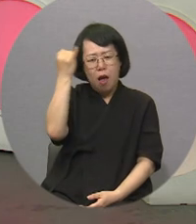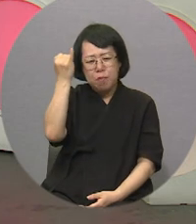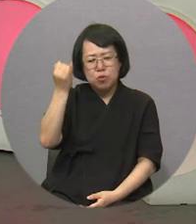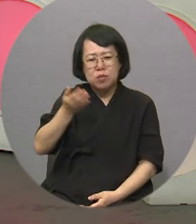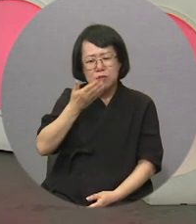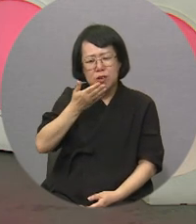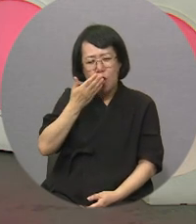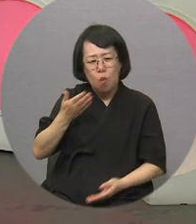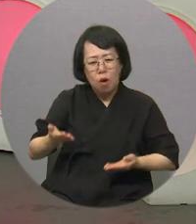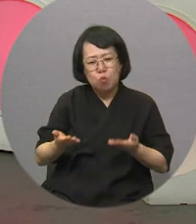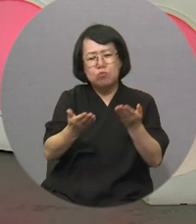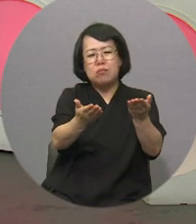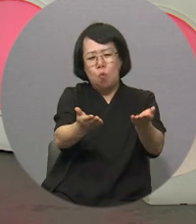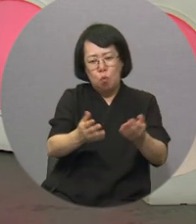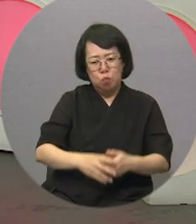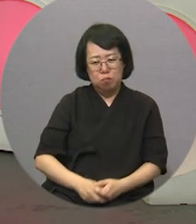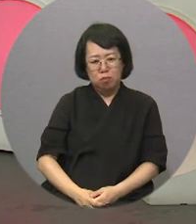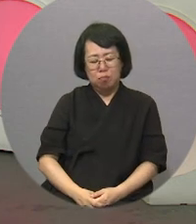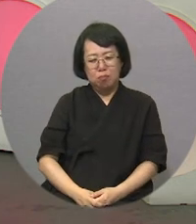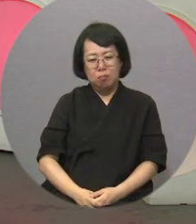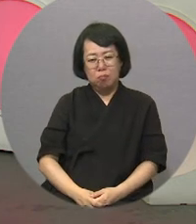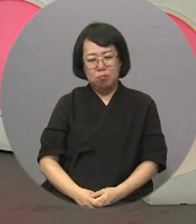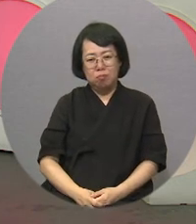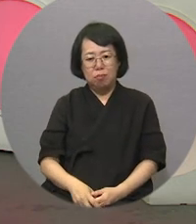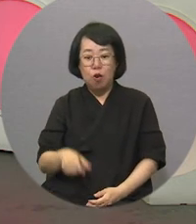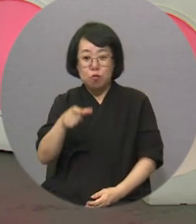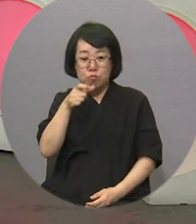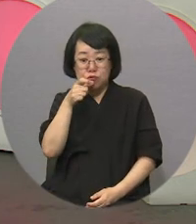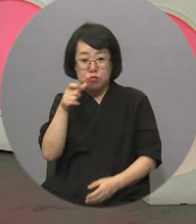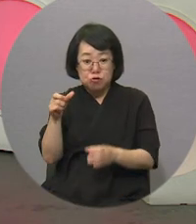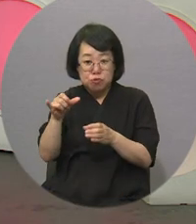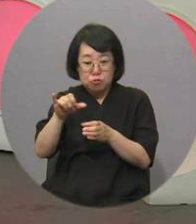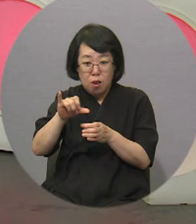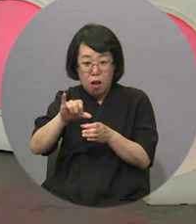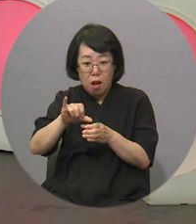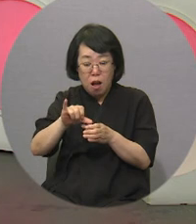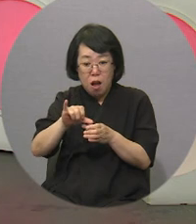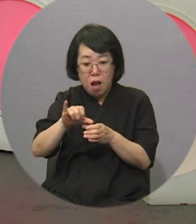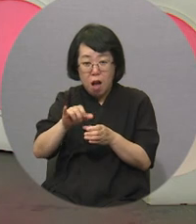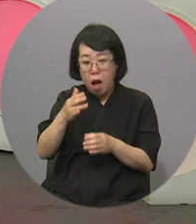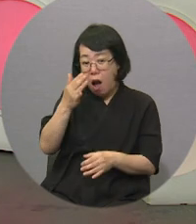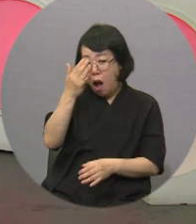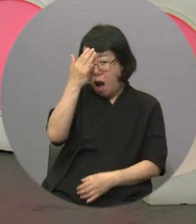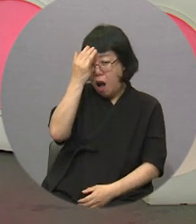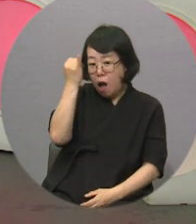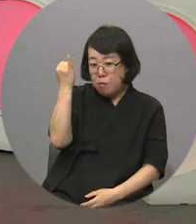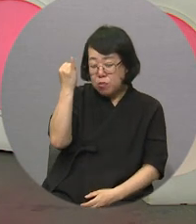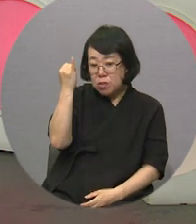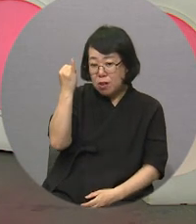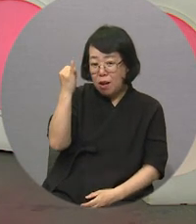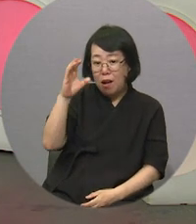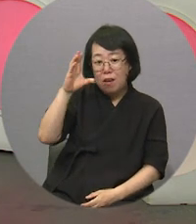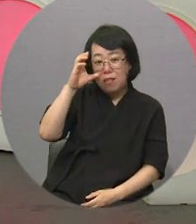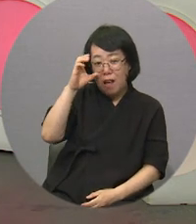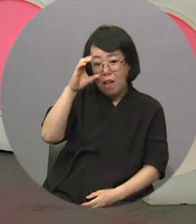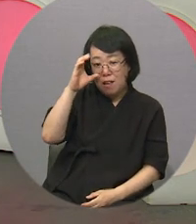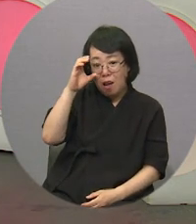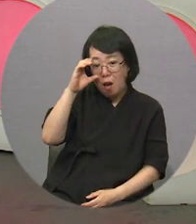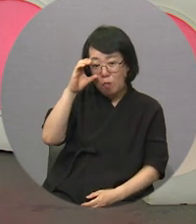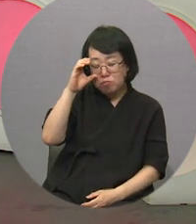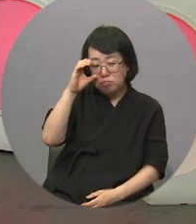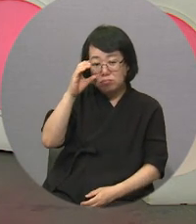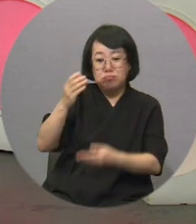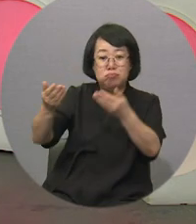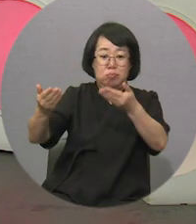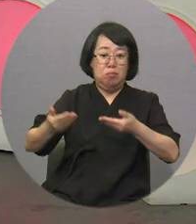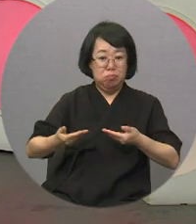자리에서 일어나 물을 따르는데 저희 할머니께서 제 접시에 다시 달걀 반쪽을 툭